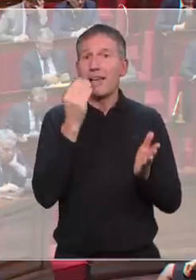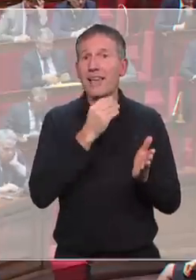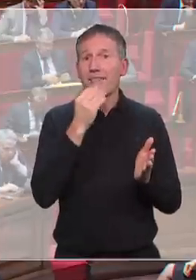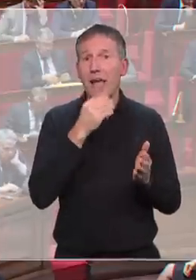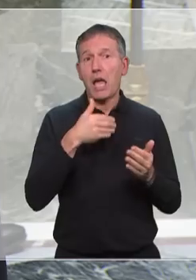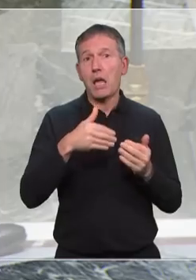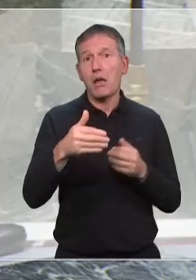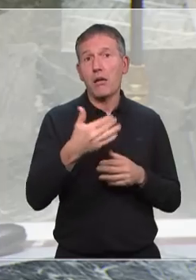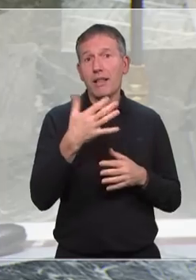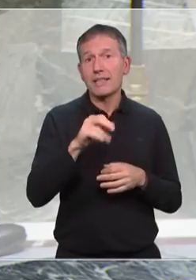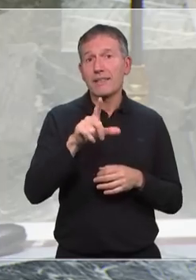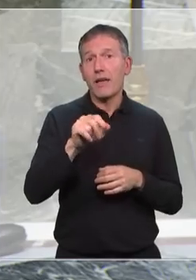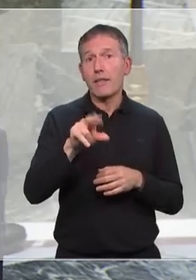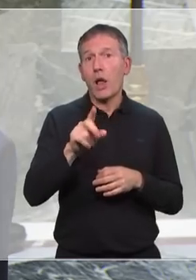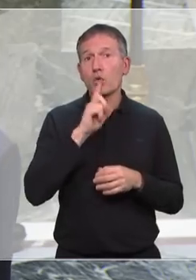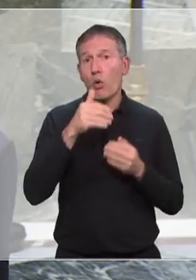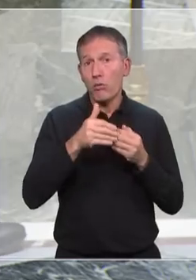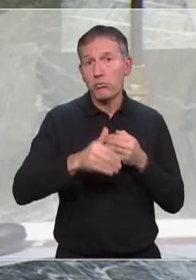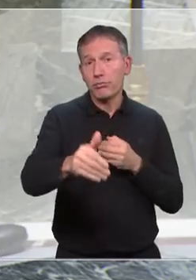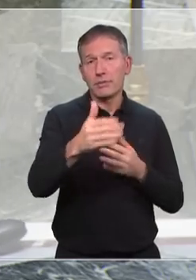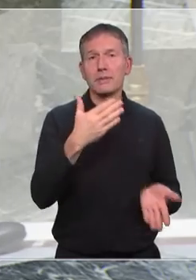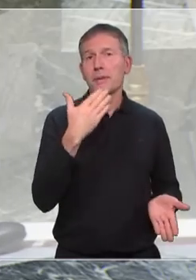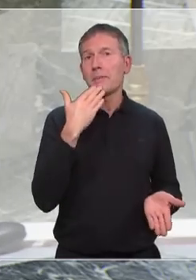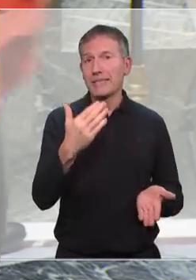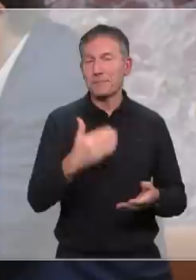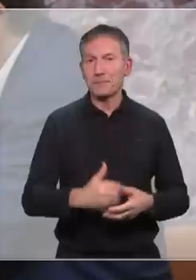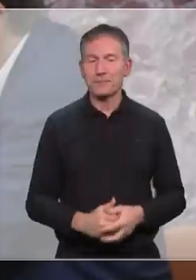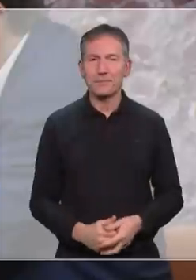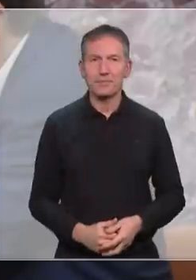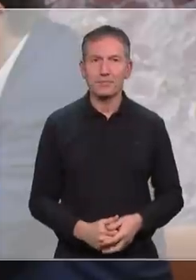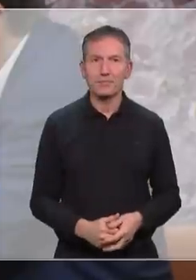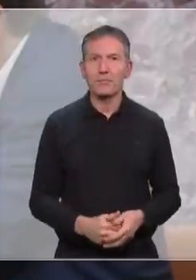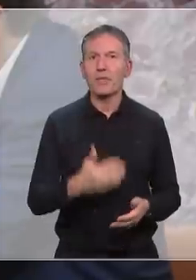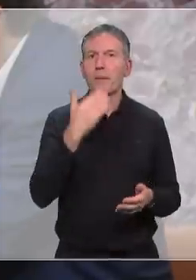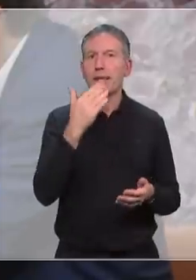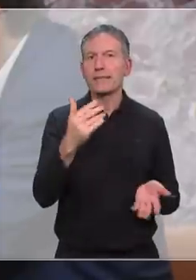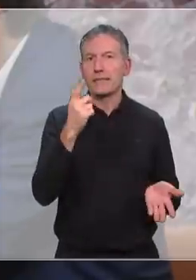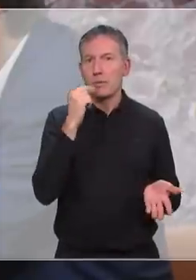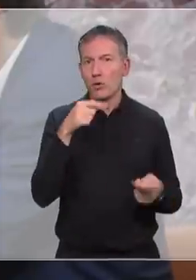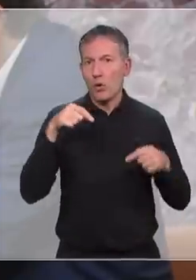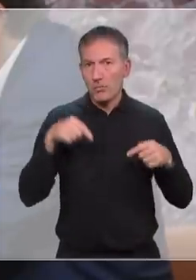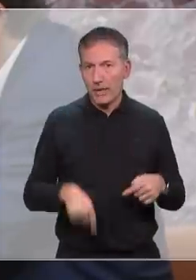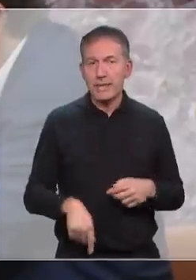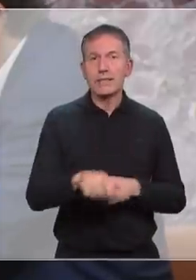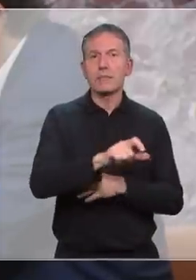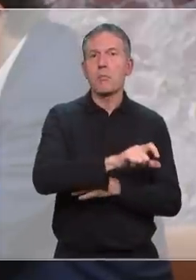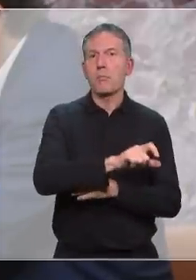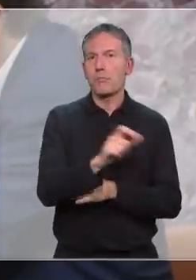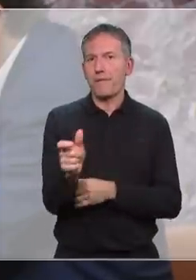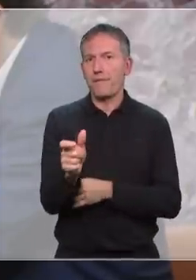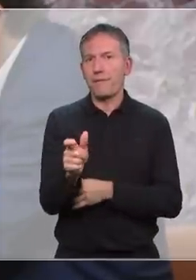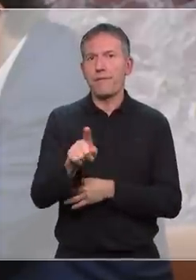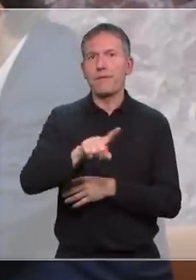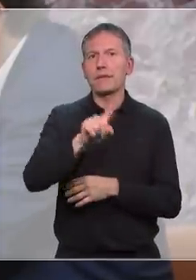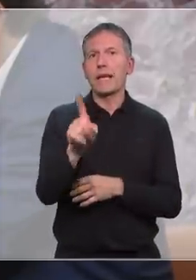20, 30 jours qui suivent. Merci, monsieur le député. Merci beaucoup, monsieur le ministre. La parole est à monsieur